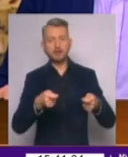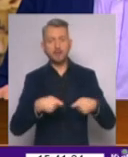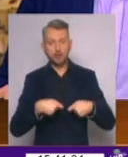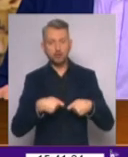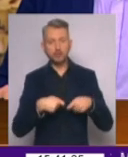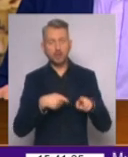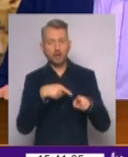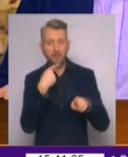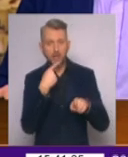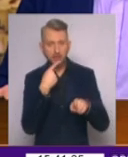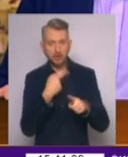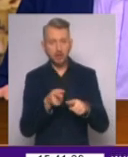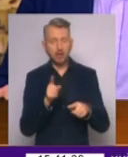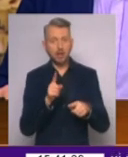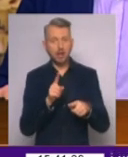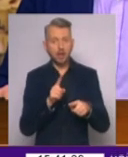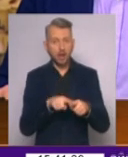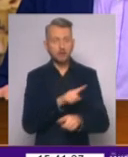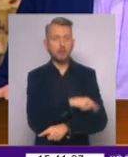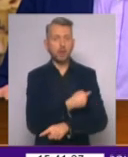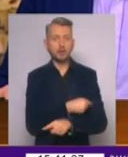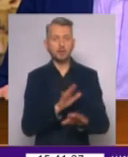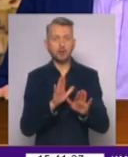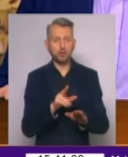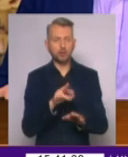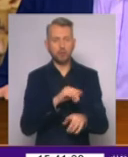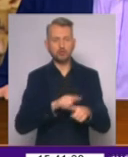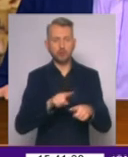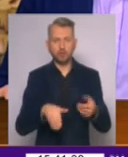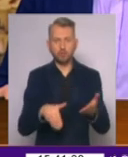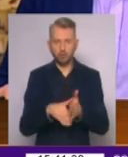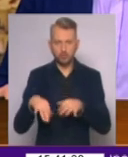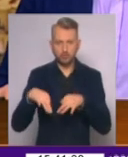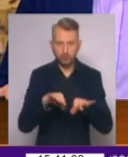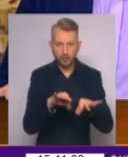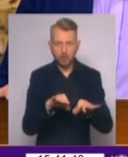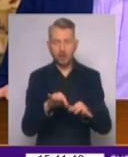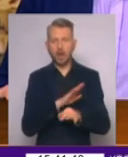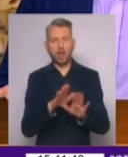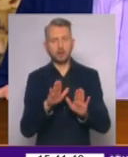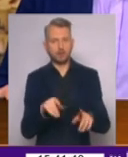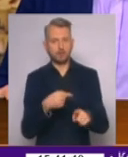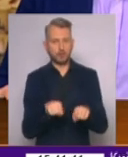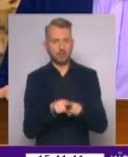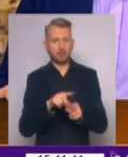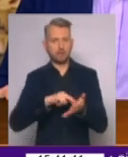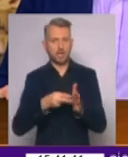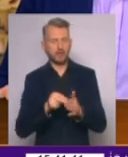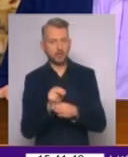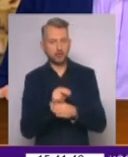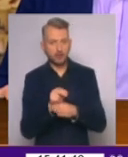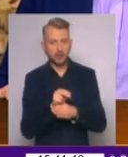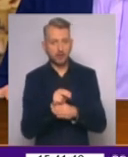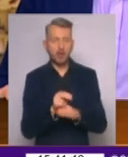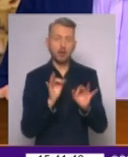физиотерапией говорит, это больница только для того, чтобы по скорой привозили, а не вот так вот планово лечиться. Прав